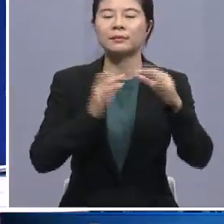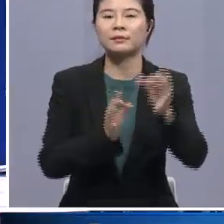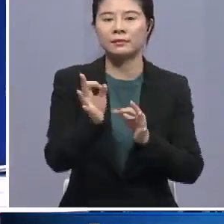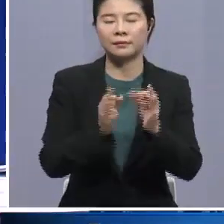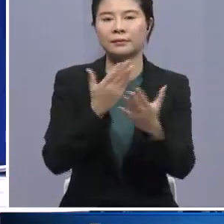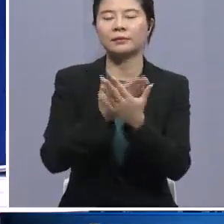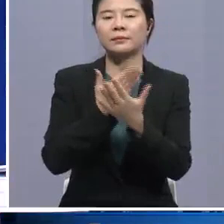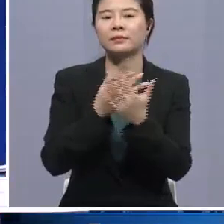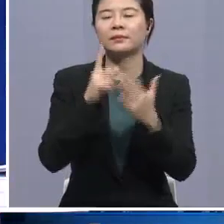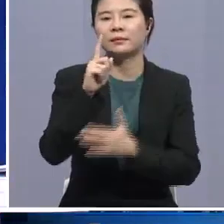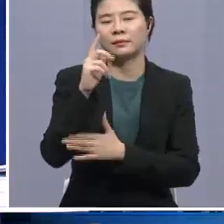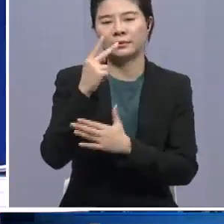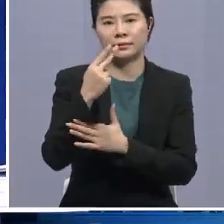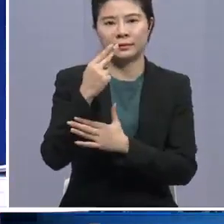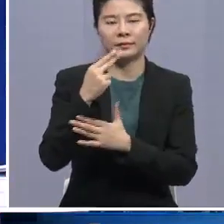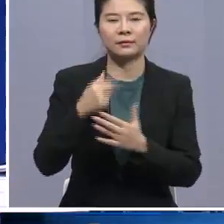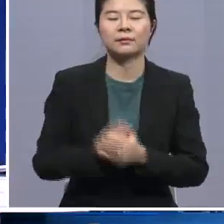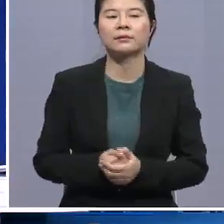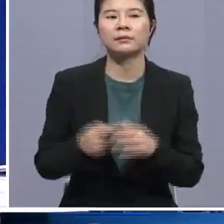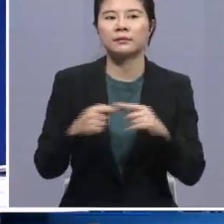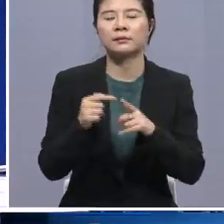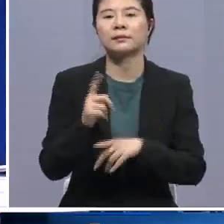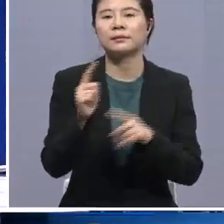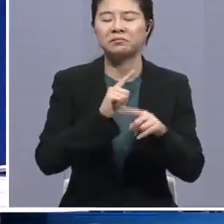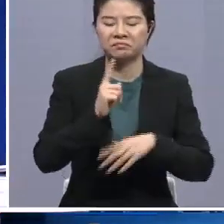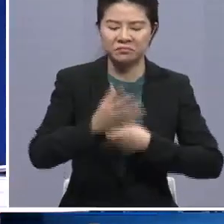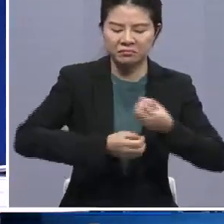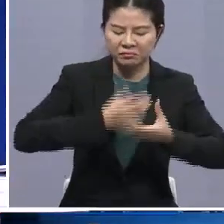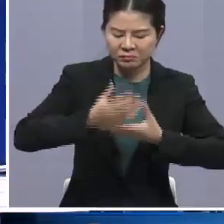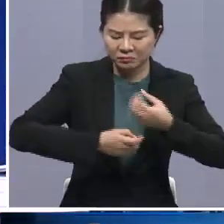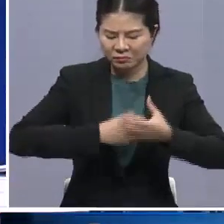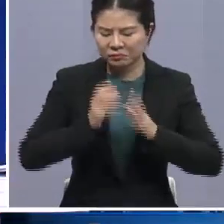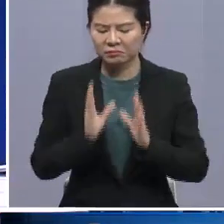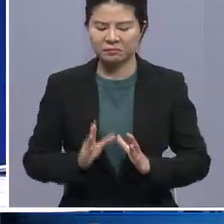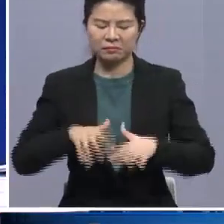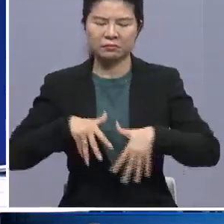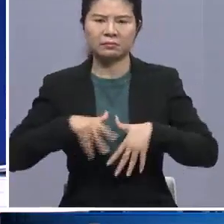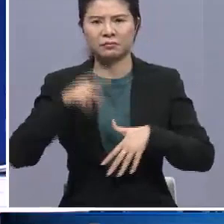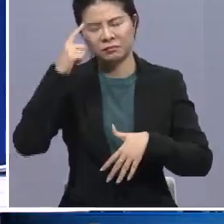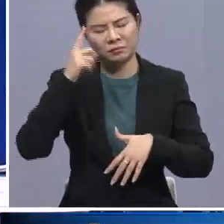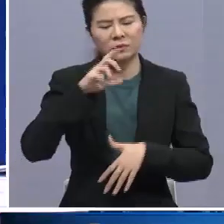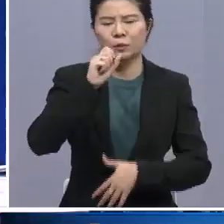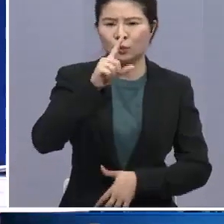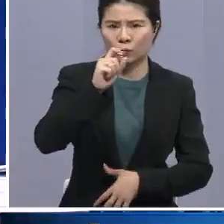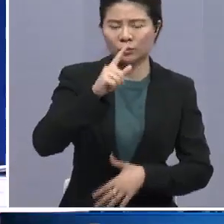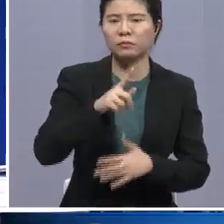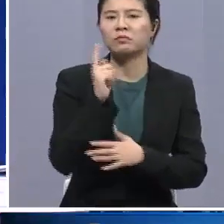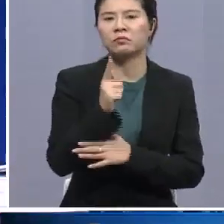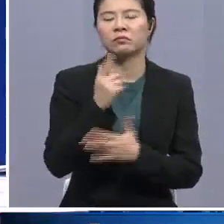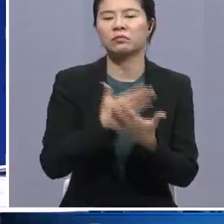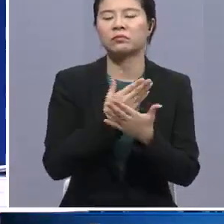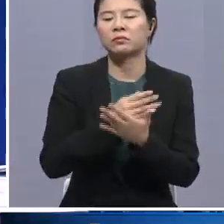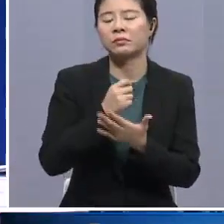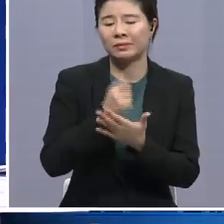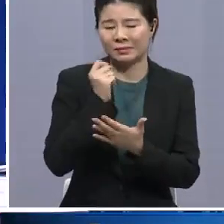วอลเล็ต 10,000 บาทที่ว่านี่แหละนะครับที่มีกระแสวิพากษ์วิจารณ์ที่เกิดขึ้นทั้งเอ๊ะมันเร่งด่วนไหมกับการที่จะต้องแจกเงินเนี่ยนะครับ